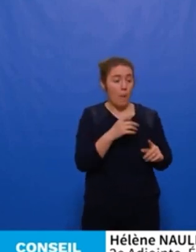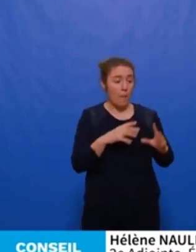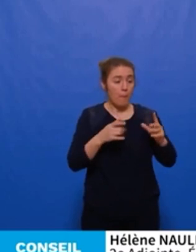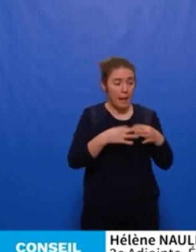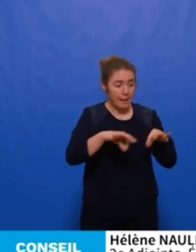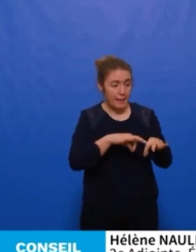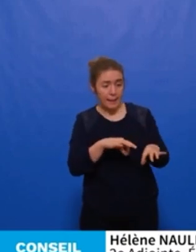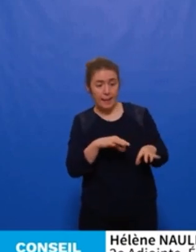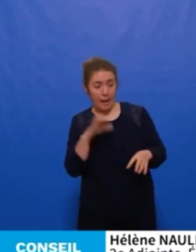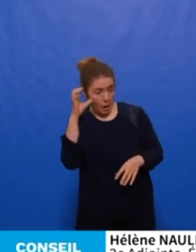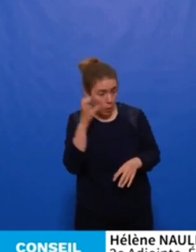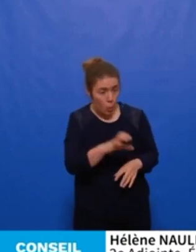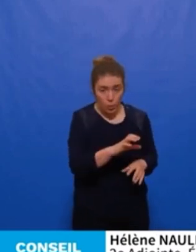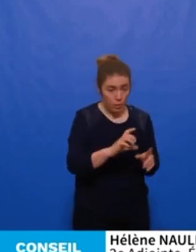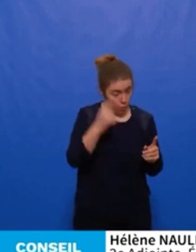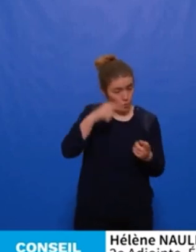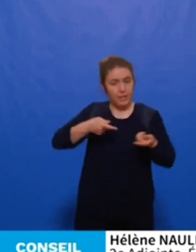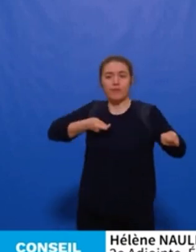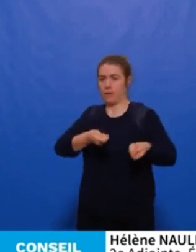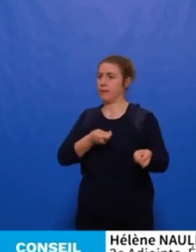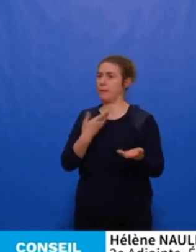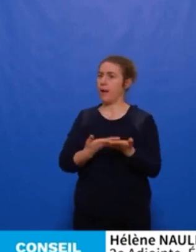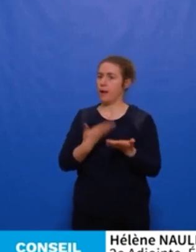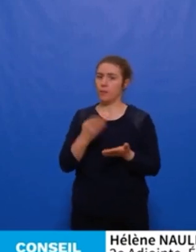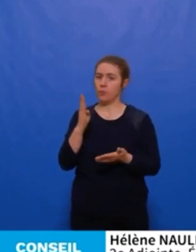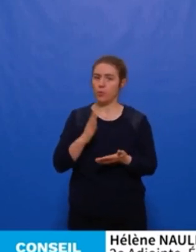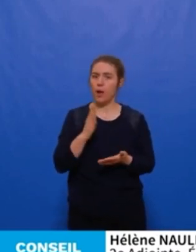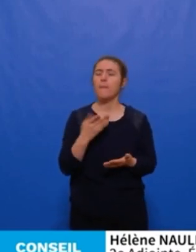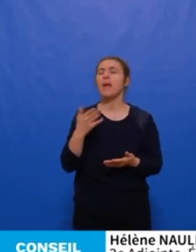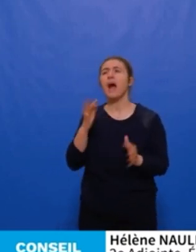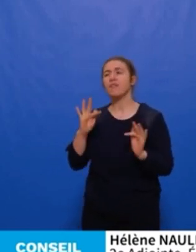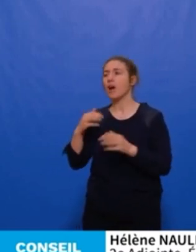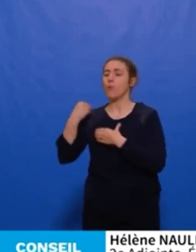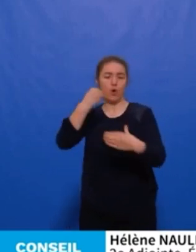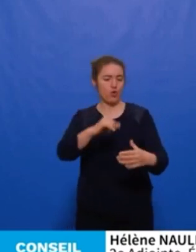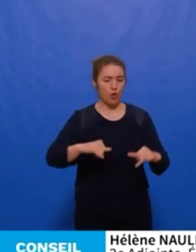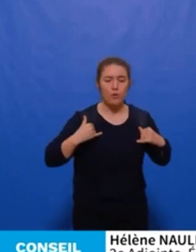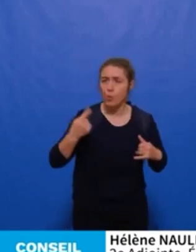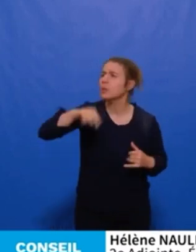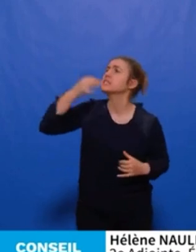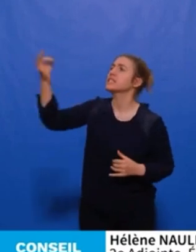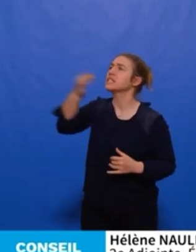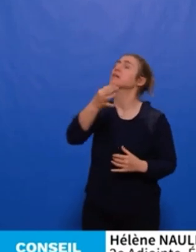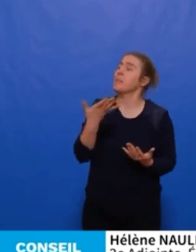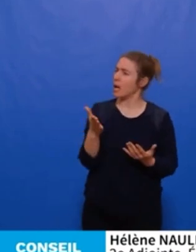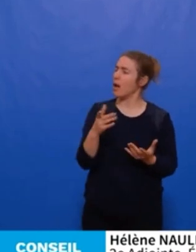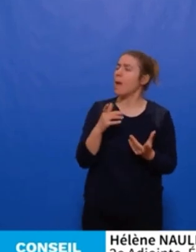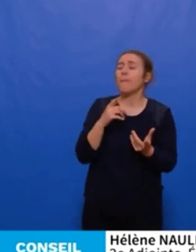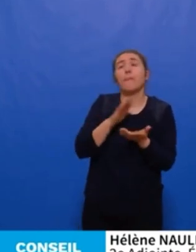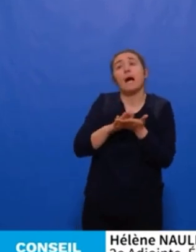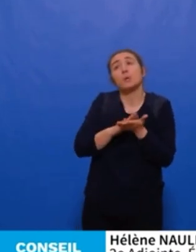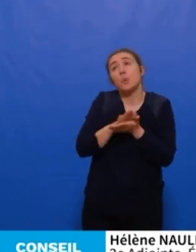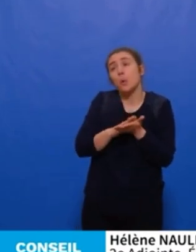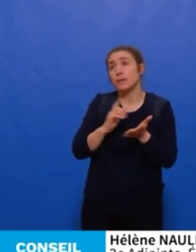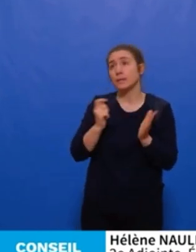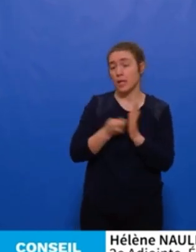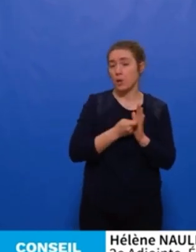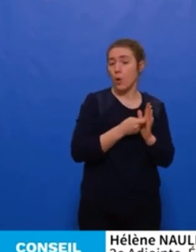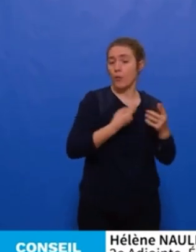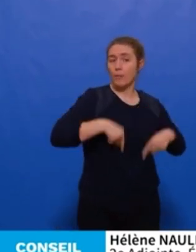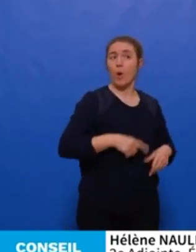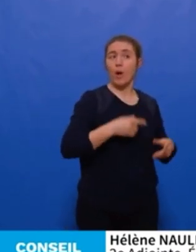l'écoute de ses concitoyens. Et vous parlez de ce que vous allez laisser aux jeunes. Mais pardon, quand le gouvernement et l'État étaient condamnés à plusieurs